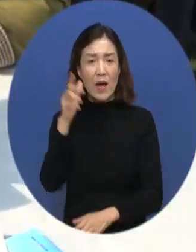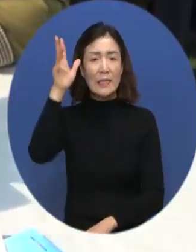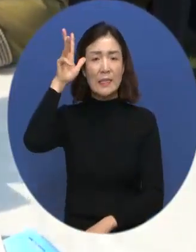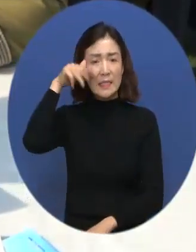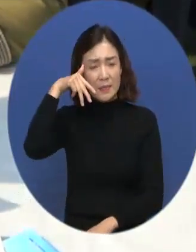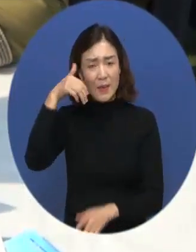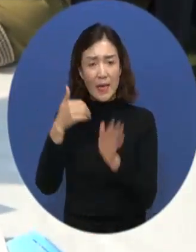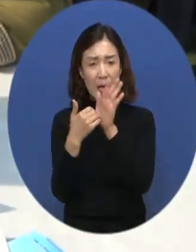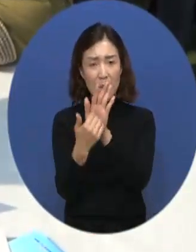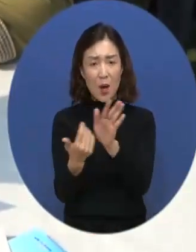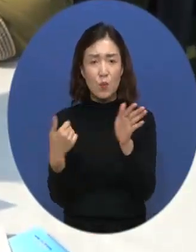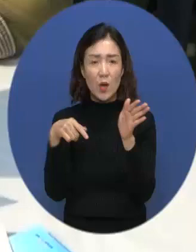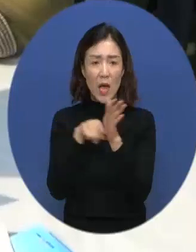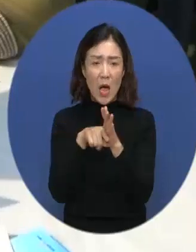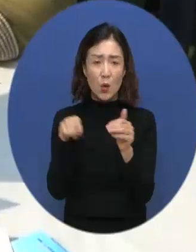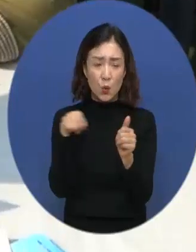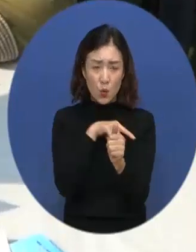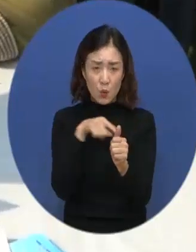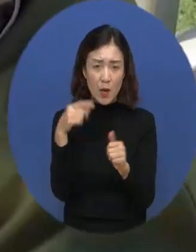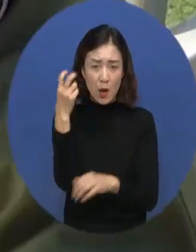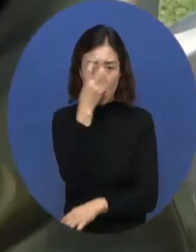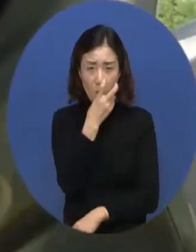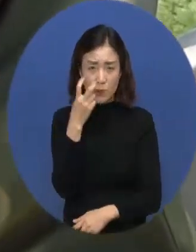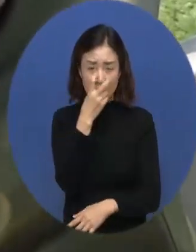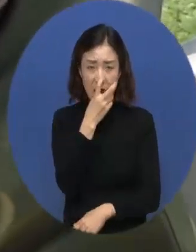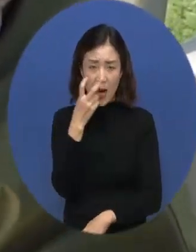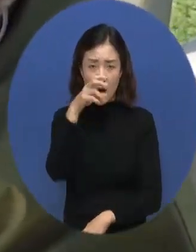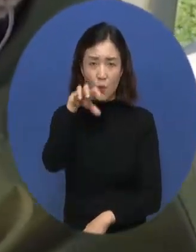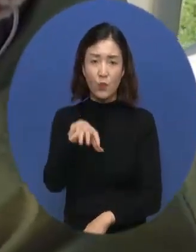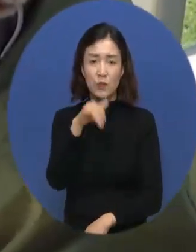위한 교육 및 검사 부스가 있었는데요.